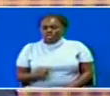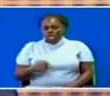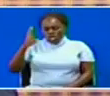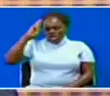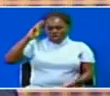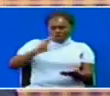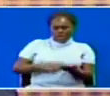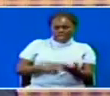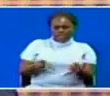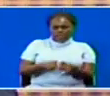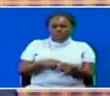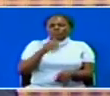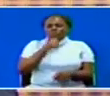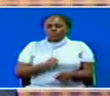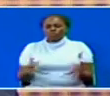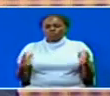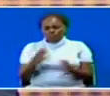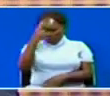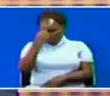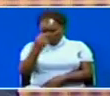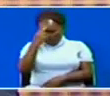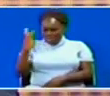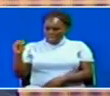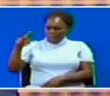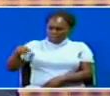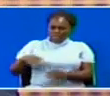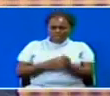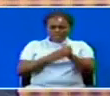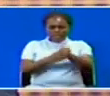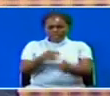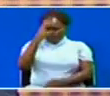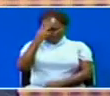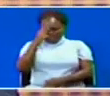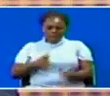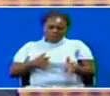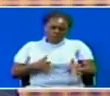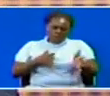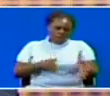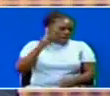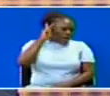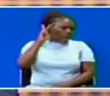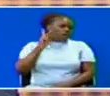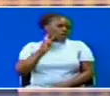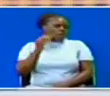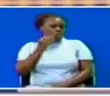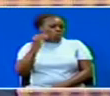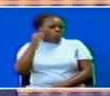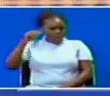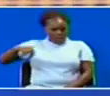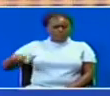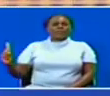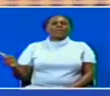kutambuliwa kama mzee katika jamii ya Wamasai. Wabunge na viongozi wa Kimaasai walifika nyumbani kwake katika mtaa wa Karen hapa